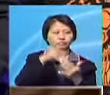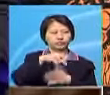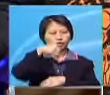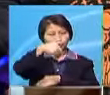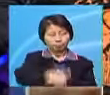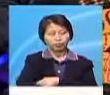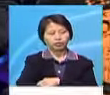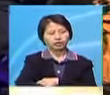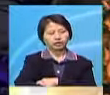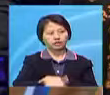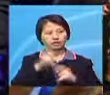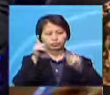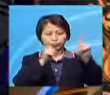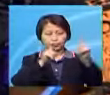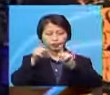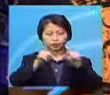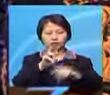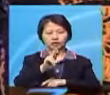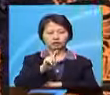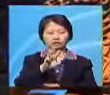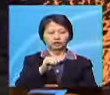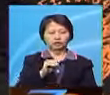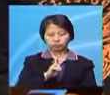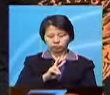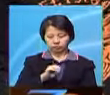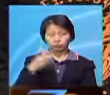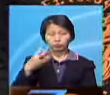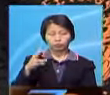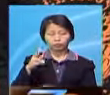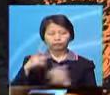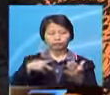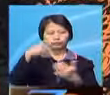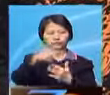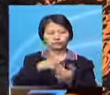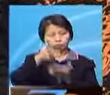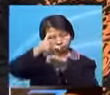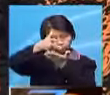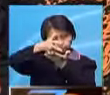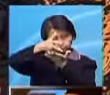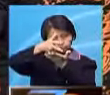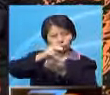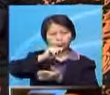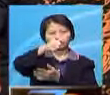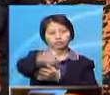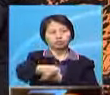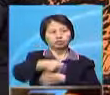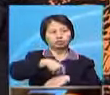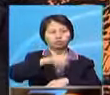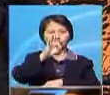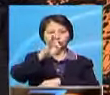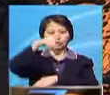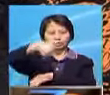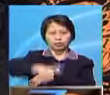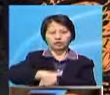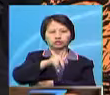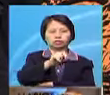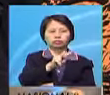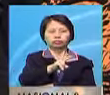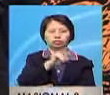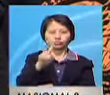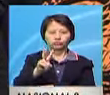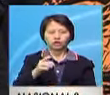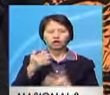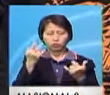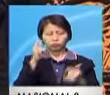malam kemuncak akhir Bintang RTM 2016. Dan program ini akan disiarkan secara langsung pada esok jam 9 malam di TV2. Dan dua